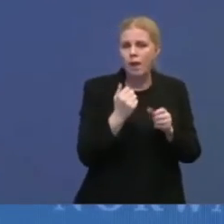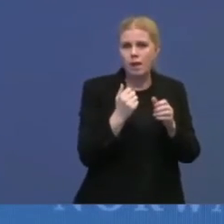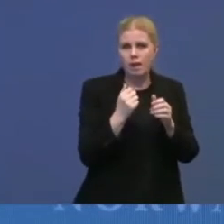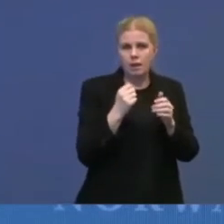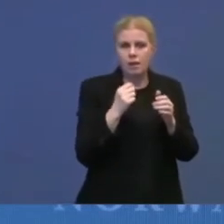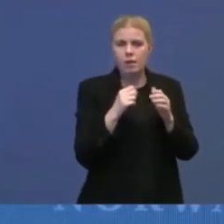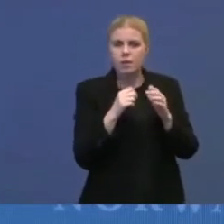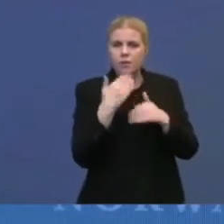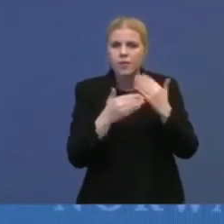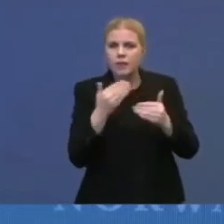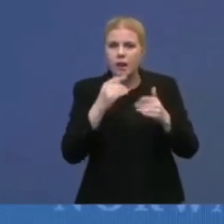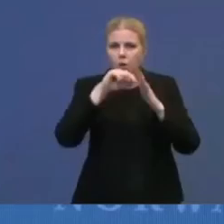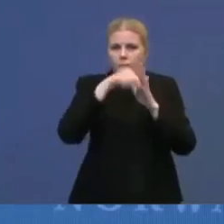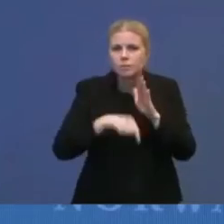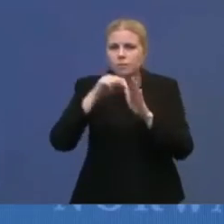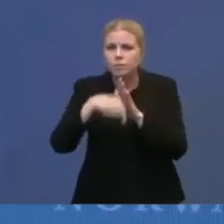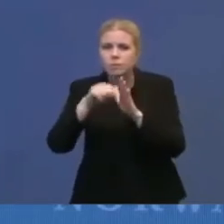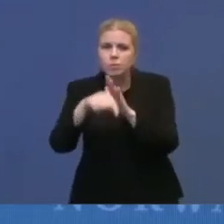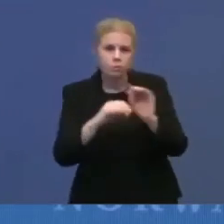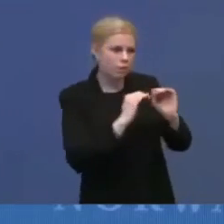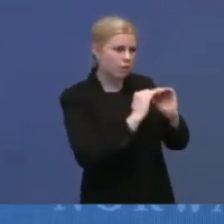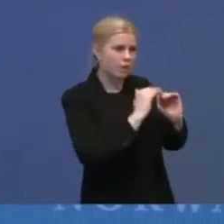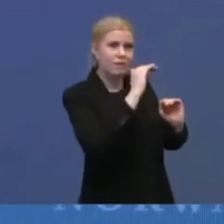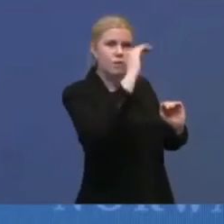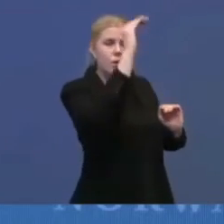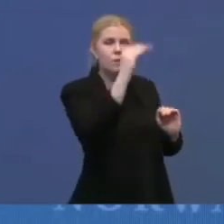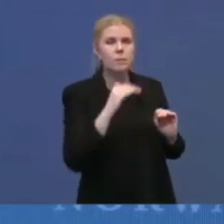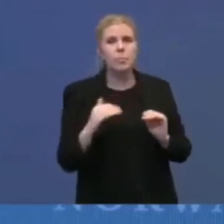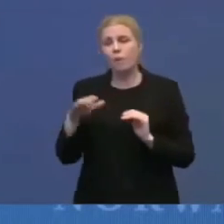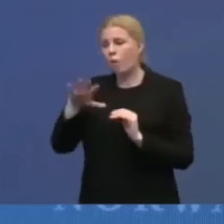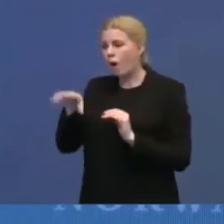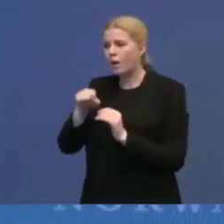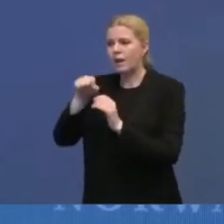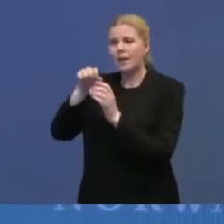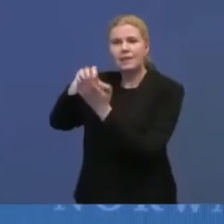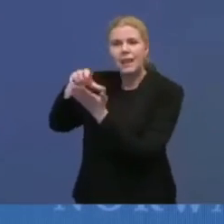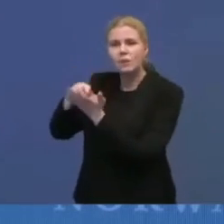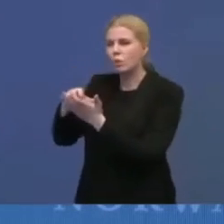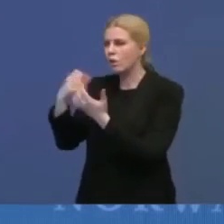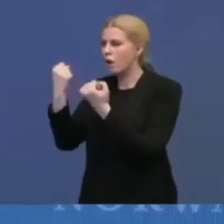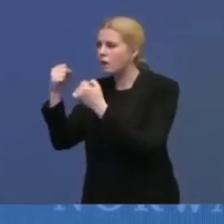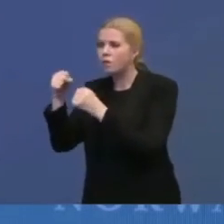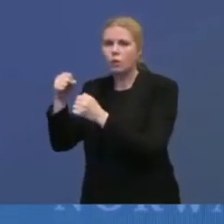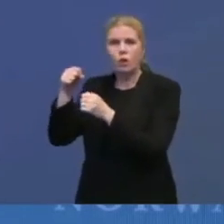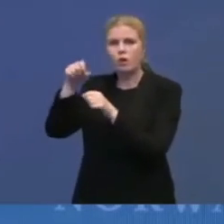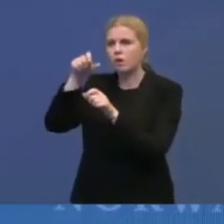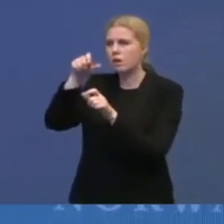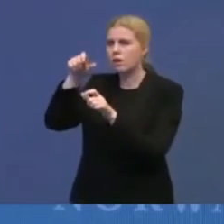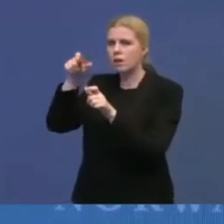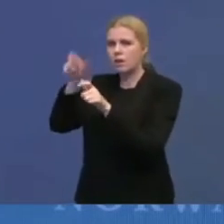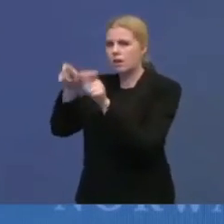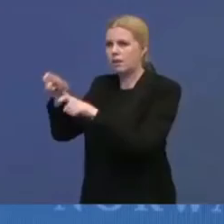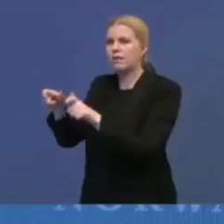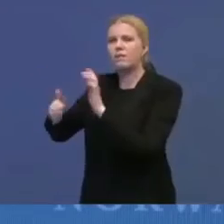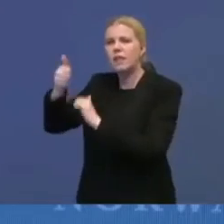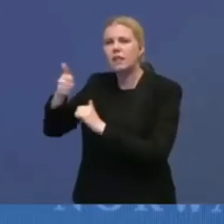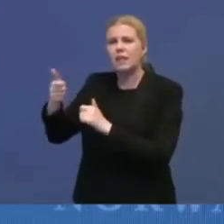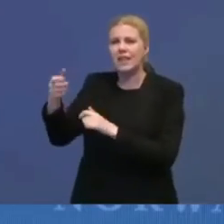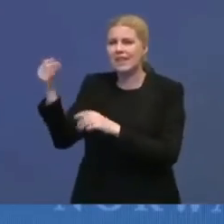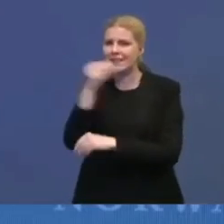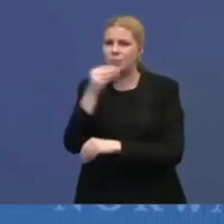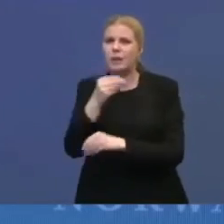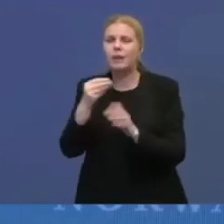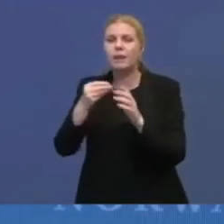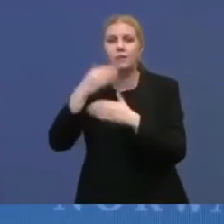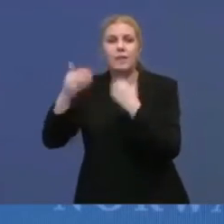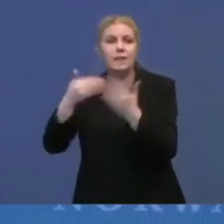aaddaynno heer arkaas talaboyin a yado lagasuga iyo sujidinno qaybaha iyo ka qaybgalaya shaa muhimka a.